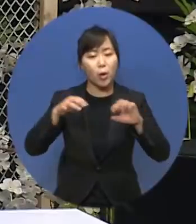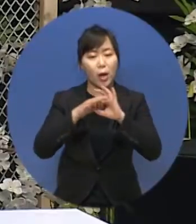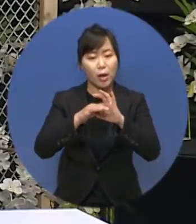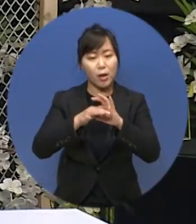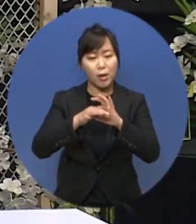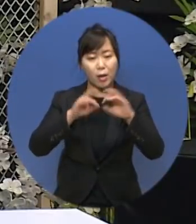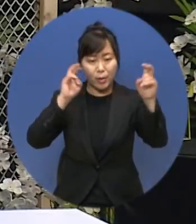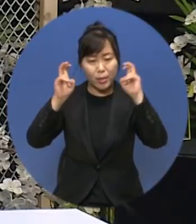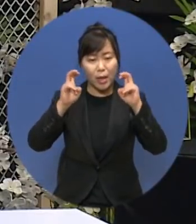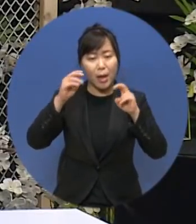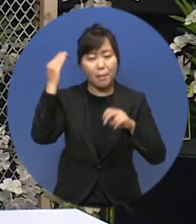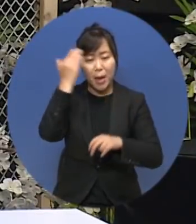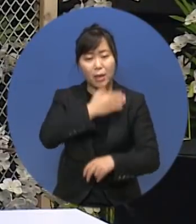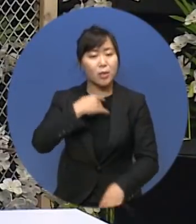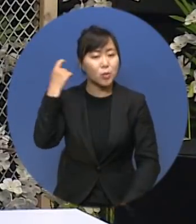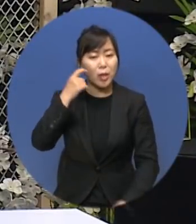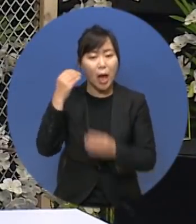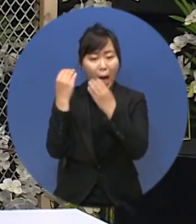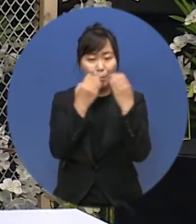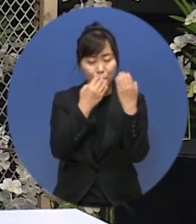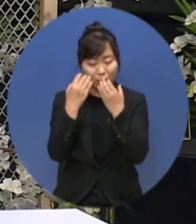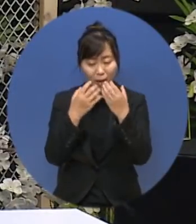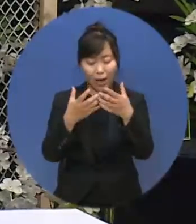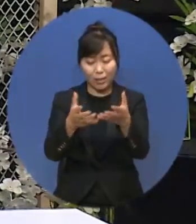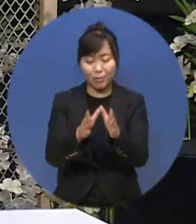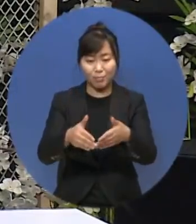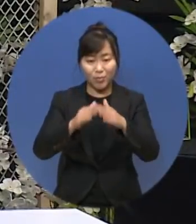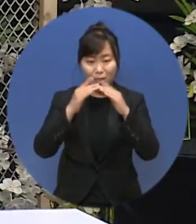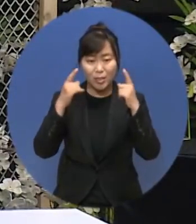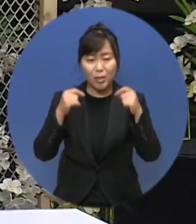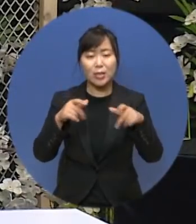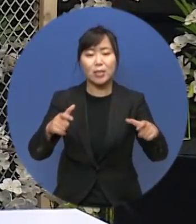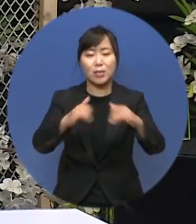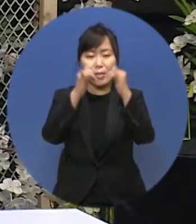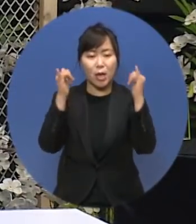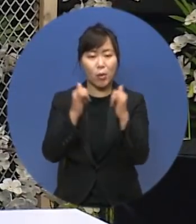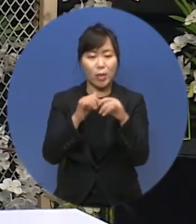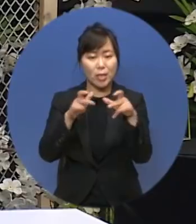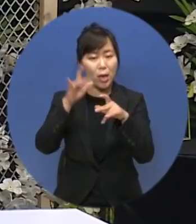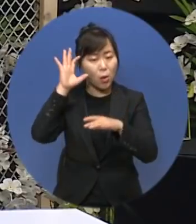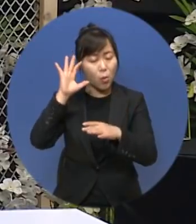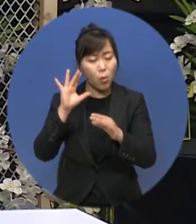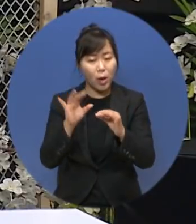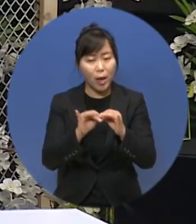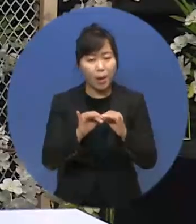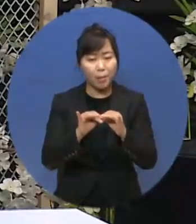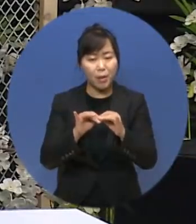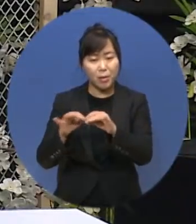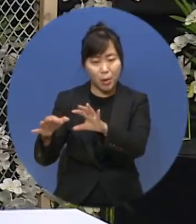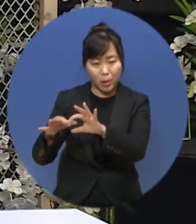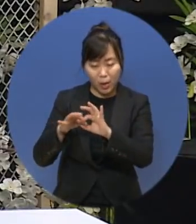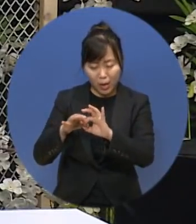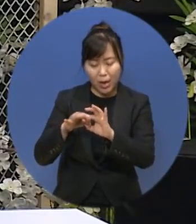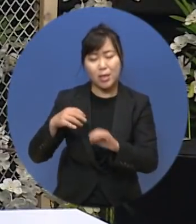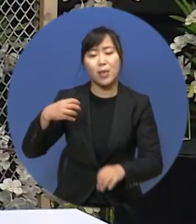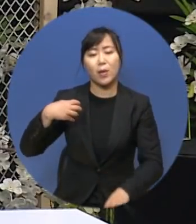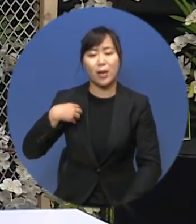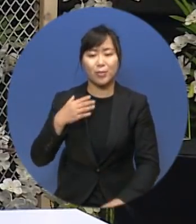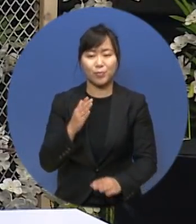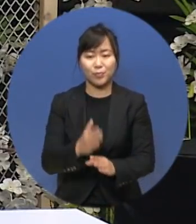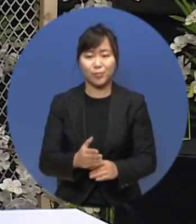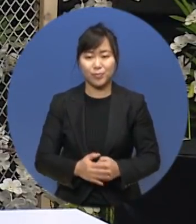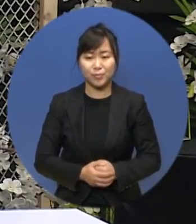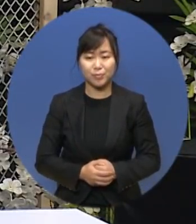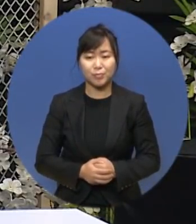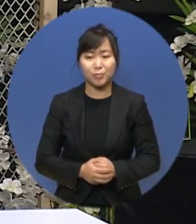맑은소리 하모니카 앙상블의 창단으로 지역사회의 장애 공감 메신저로서의 역할을 감당하고